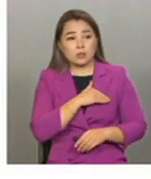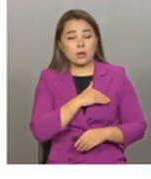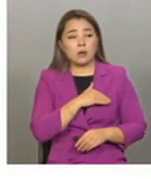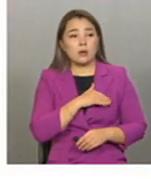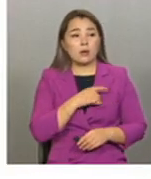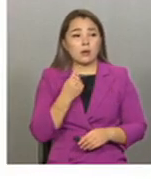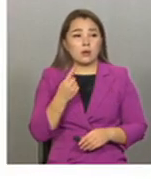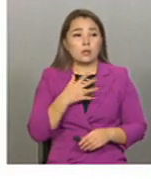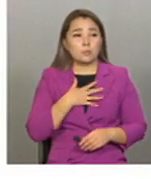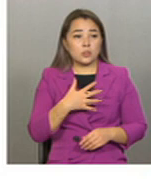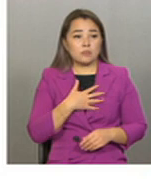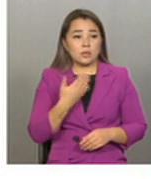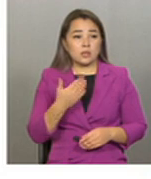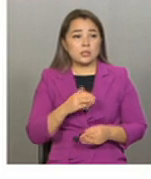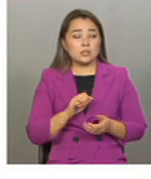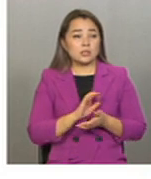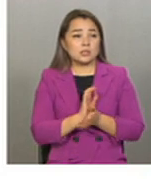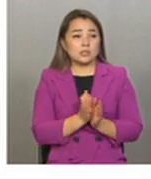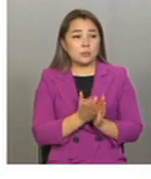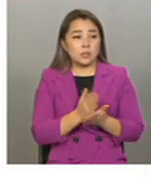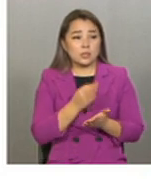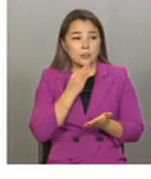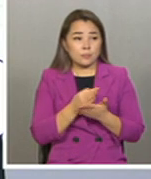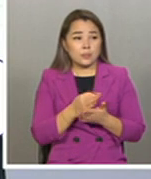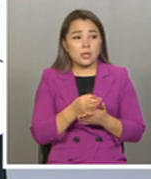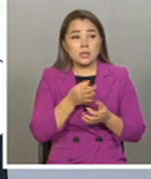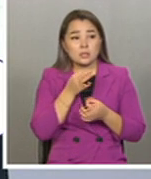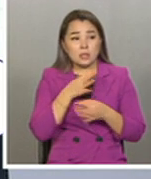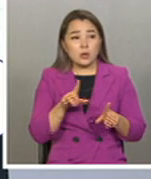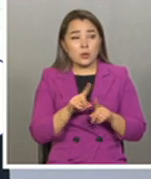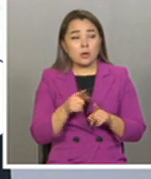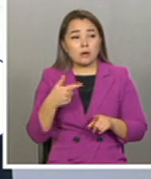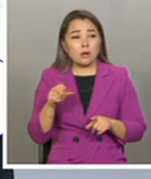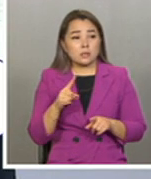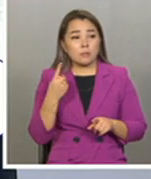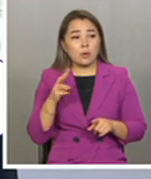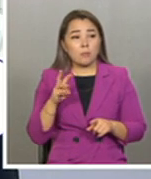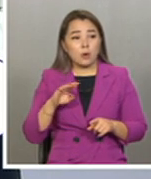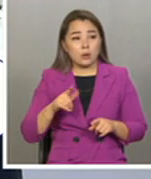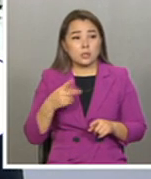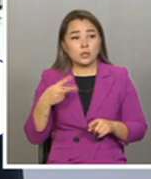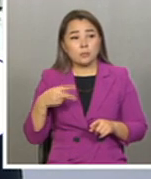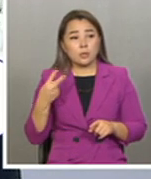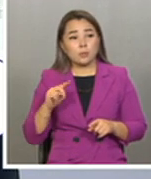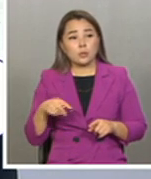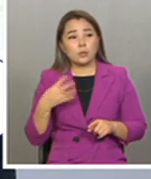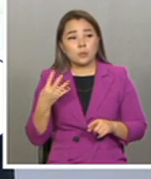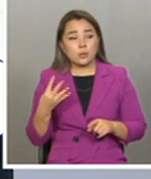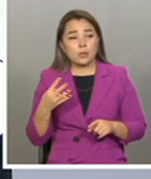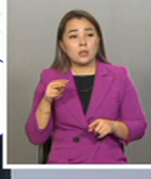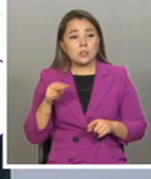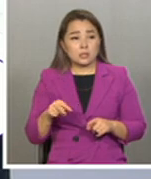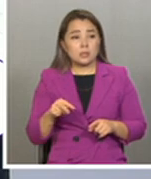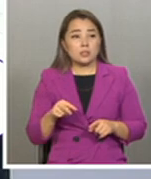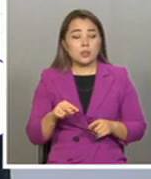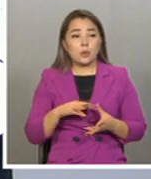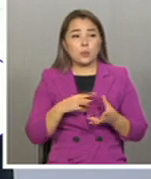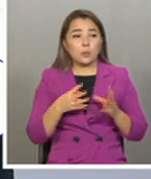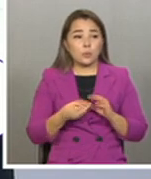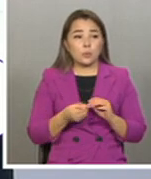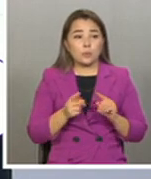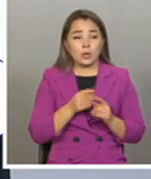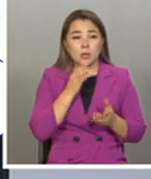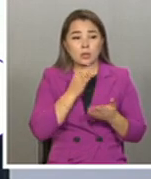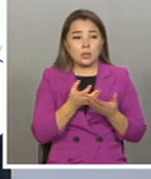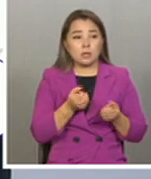1 атмосфералық қысымда кез келген газдың 1 молі 22,4 литрге литр көлем